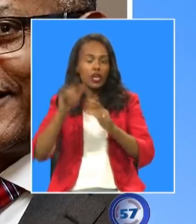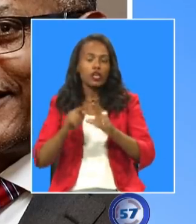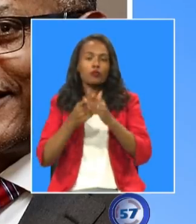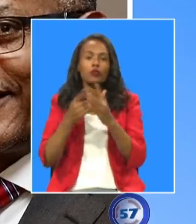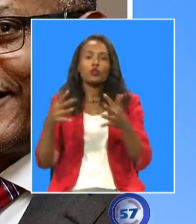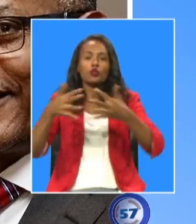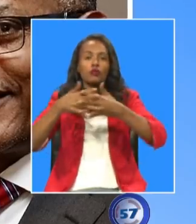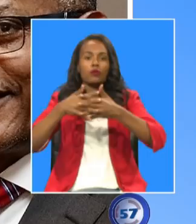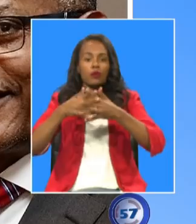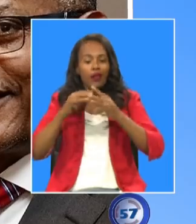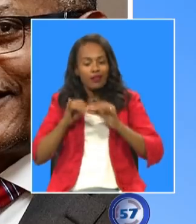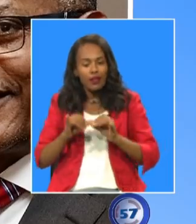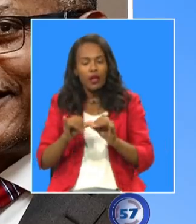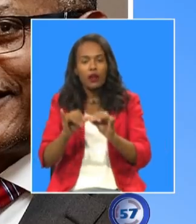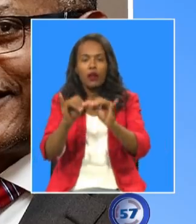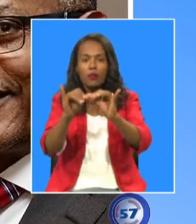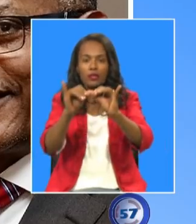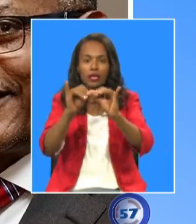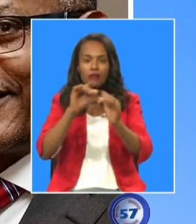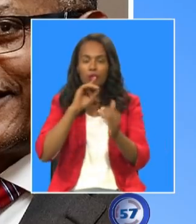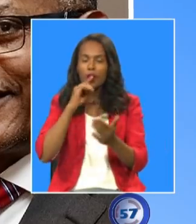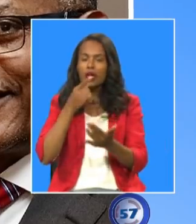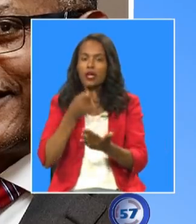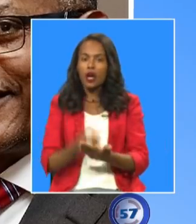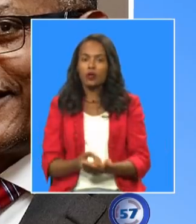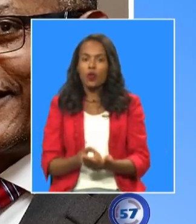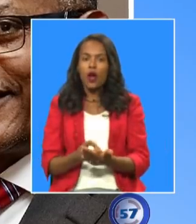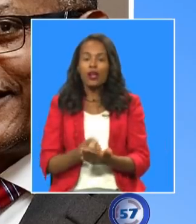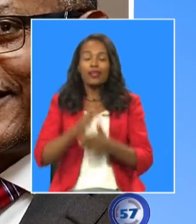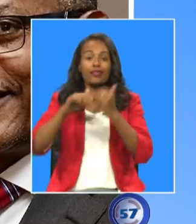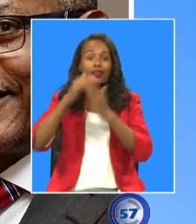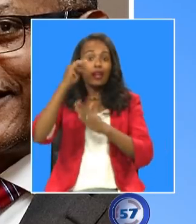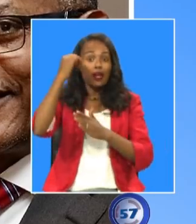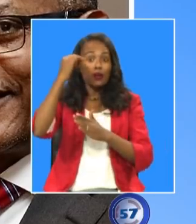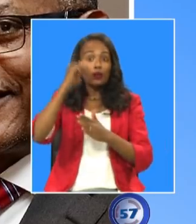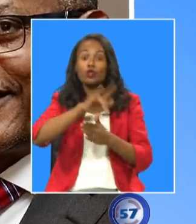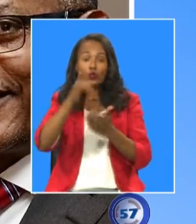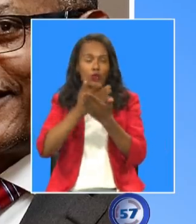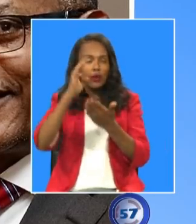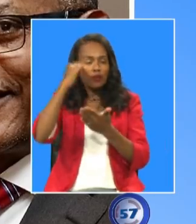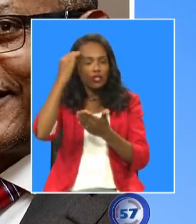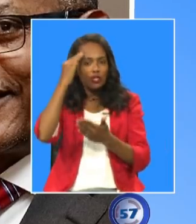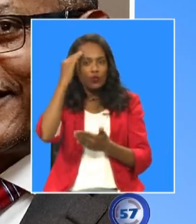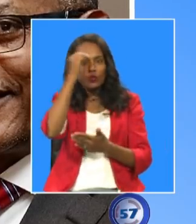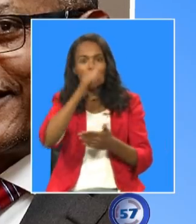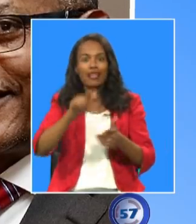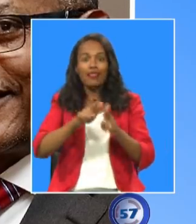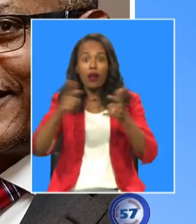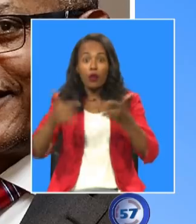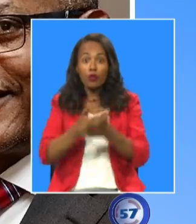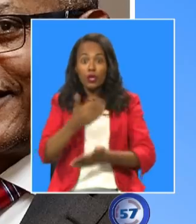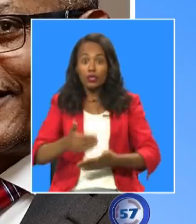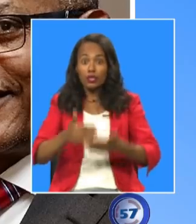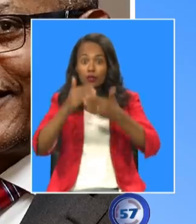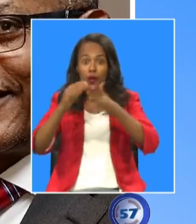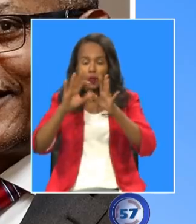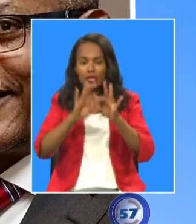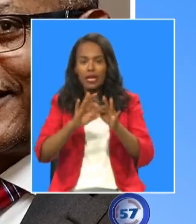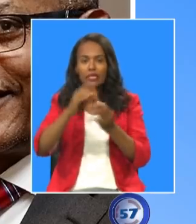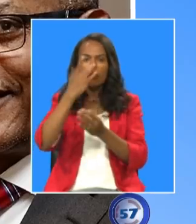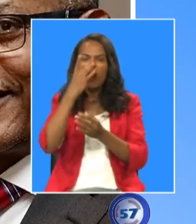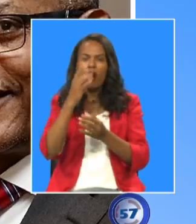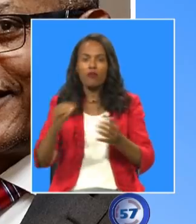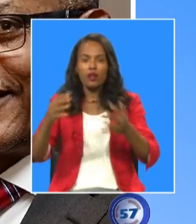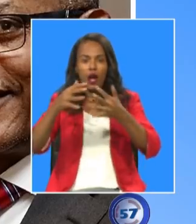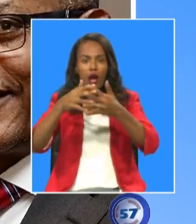ትብብር አጠናክራ እንደምትቀጥልም አረጋግጧል። ውጭ ጉዳይ ሚኒስትሩ በተጨማሪም ከታላቁ የኢትዮጵያ ህዳሴ ግድብ ጋር በተያያዘ ሰሞኑን በአፍሪካ